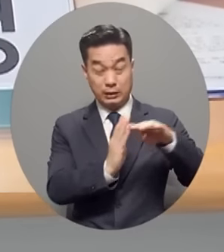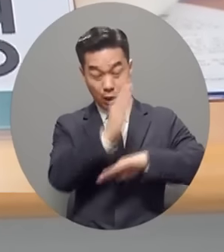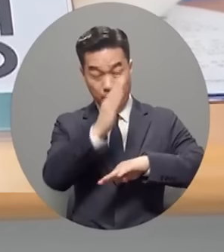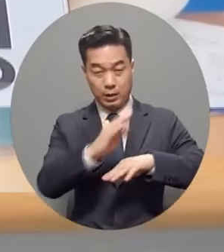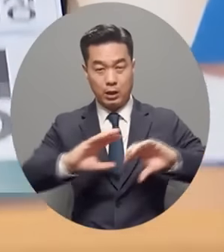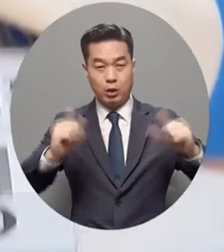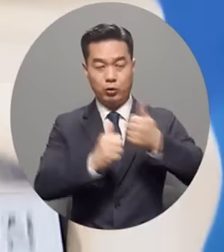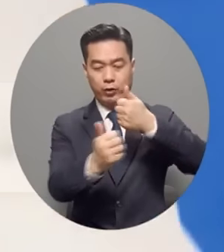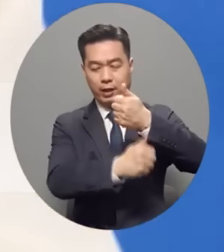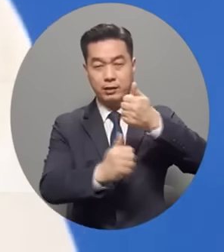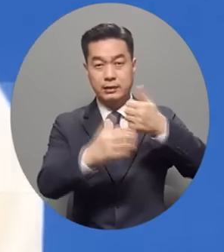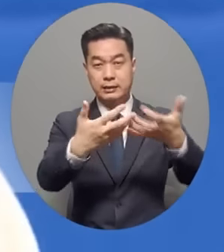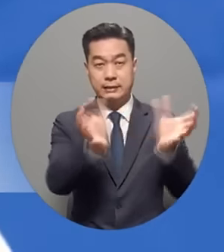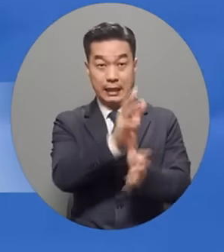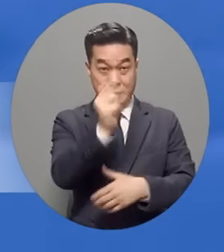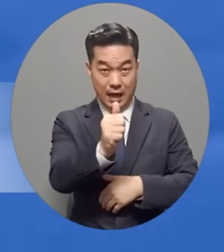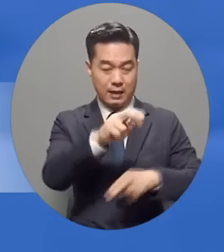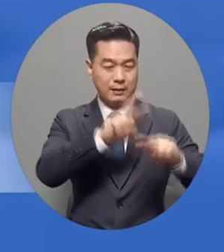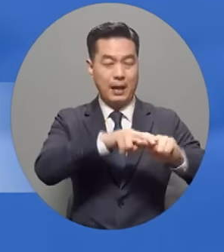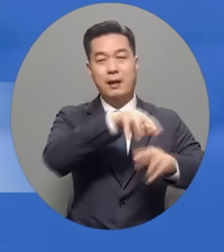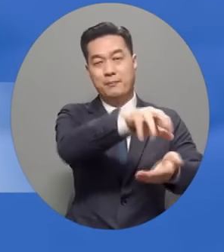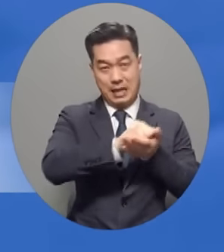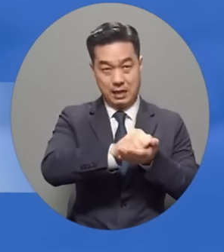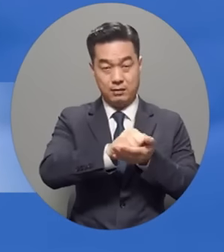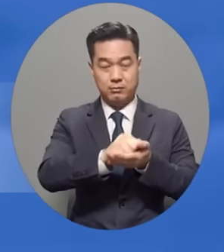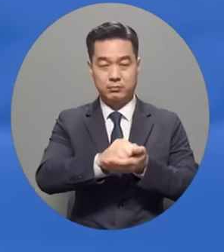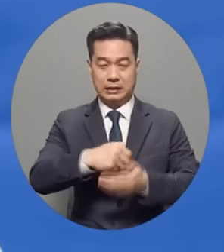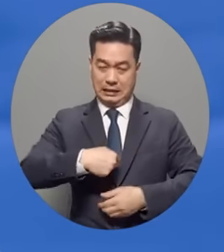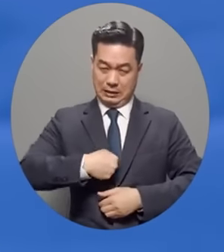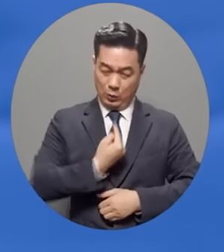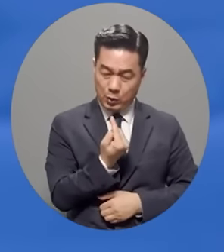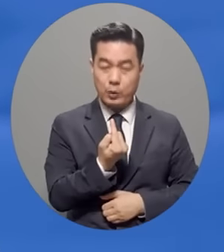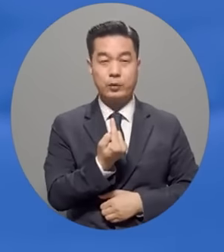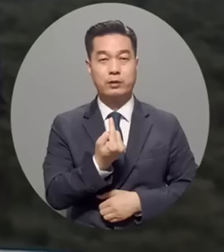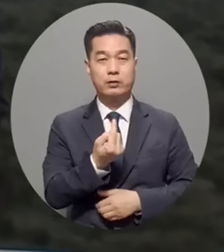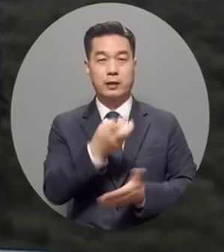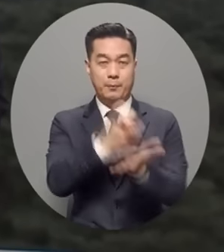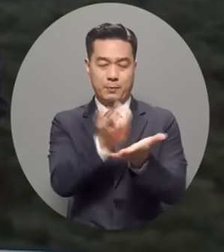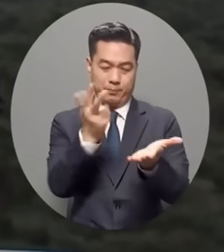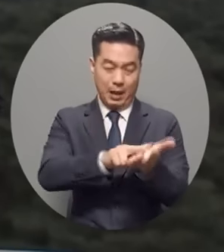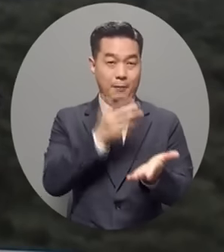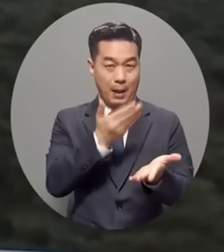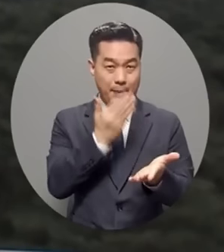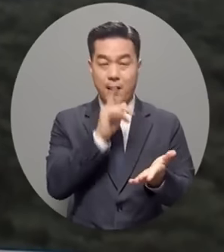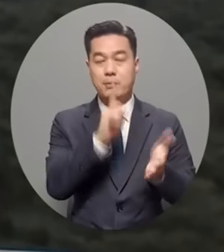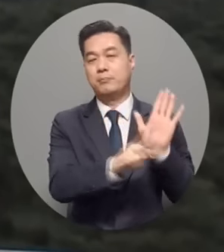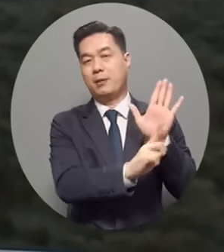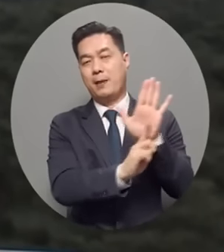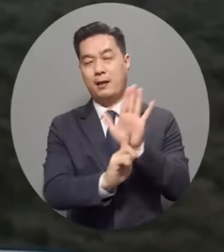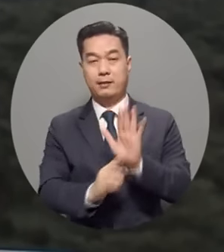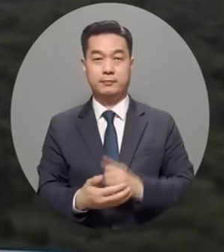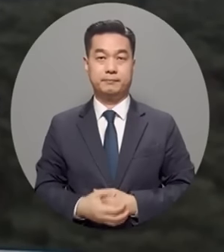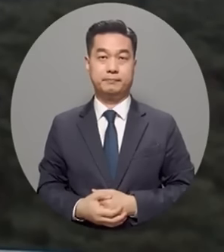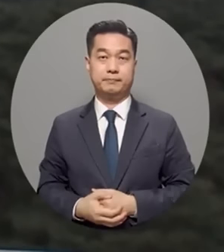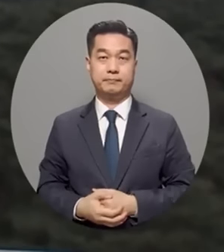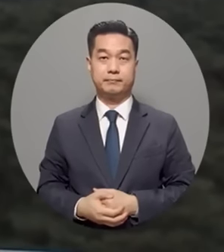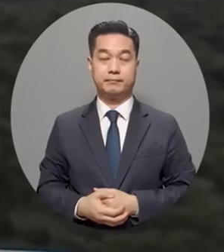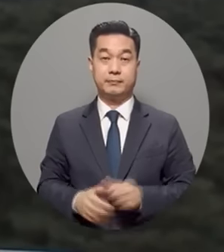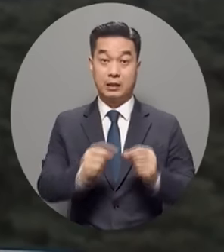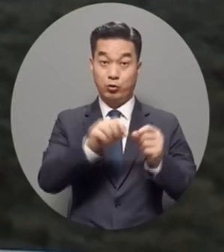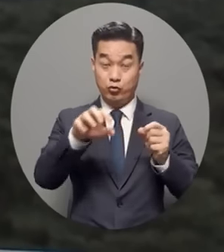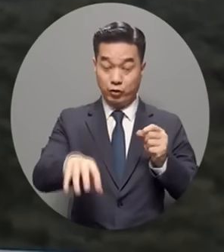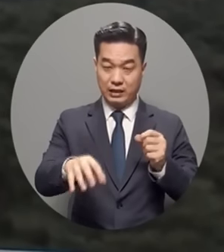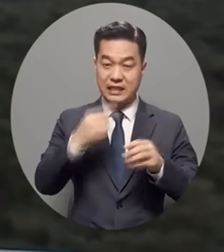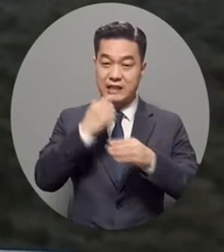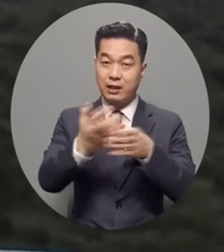차지하고 독자적으로 개혁 입법도 할 수 있다고 거듭 강조했습니다. 아울러 위성정당인 더불어민주연합의